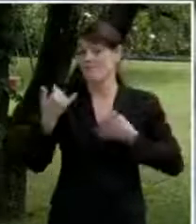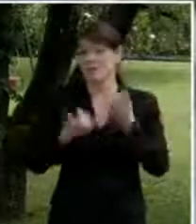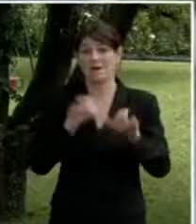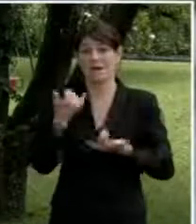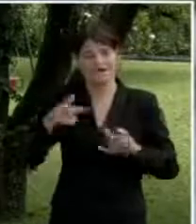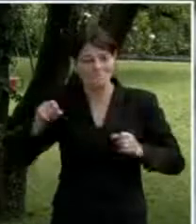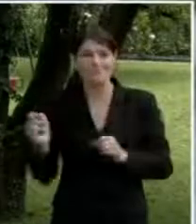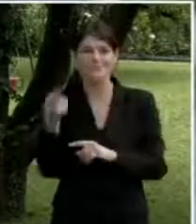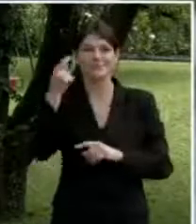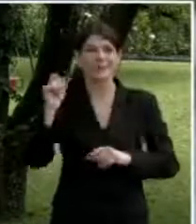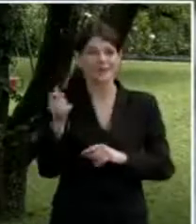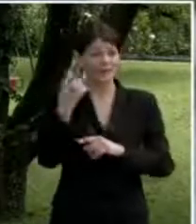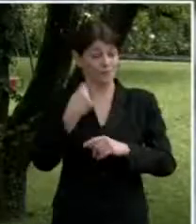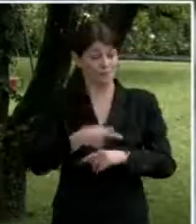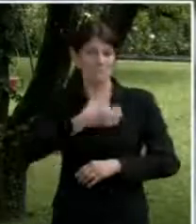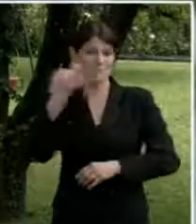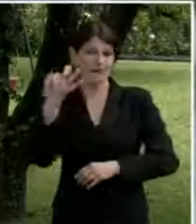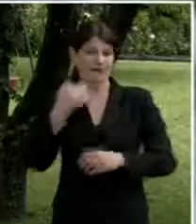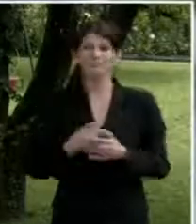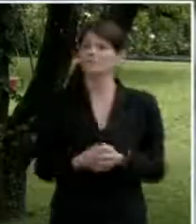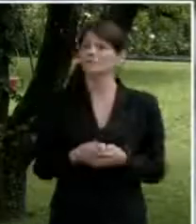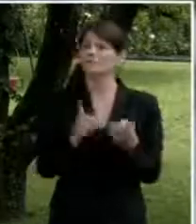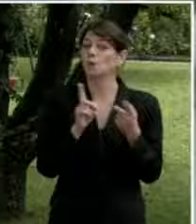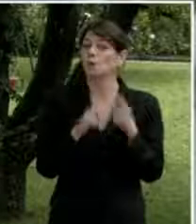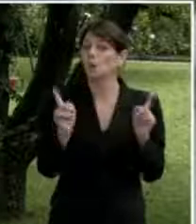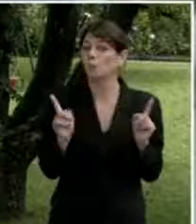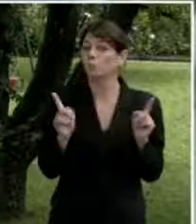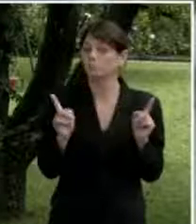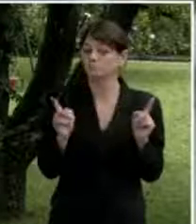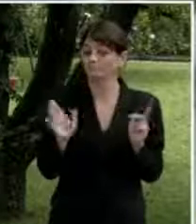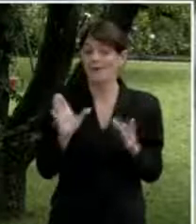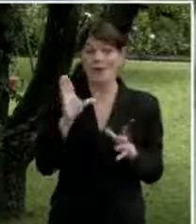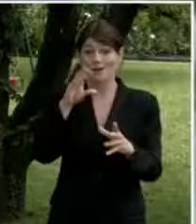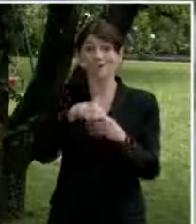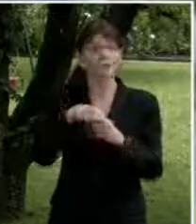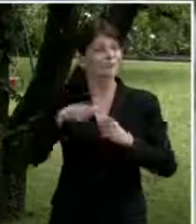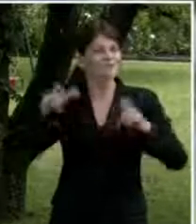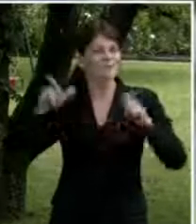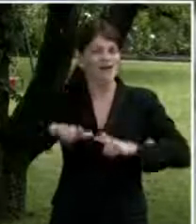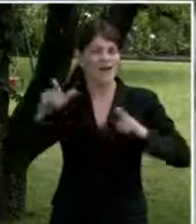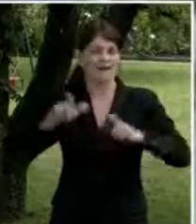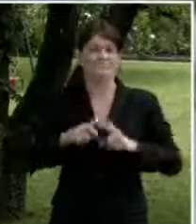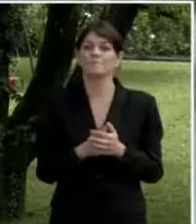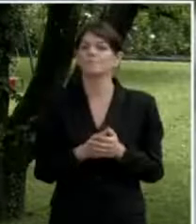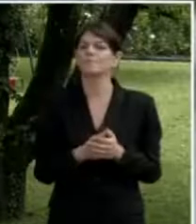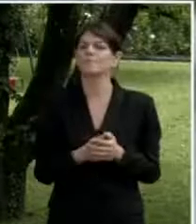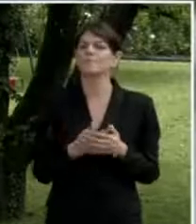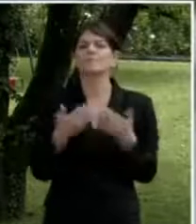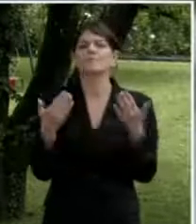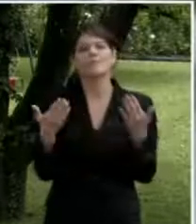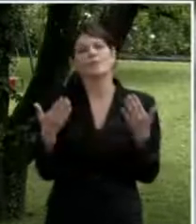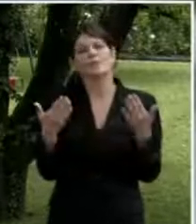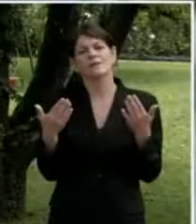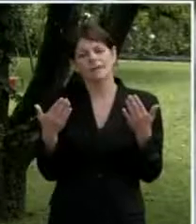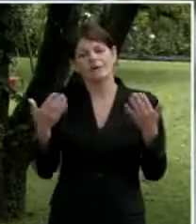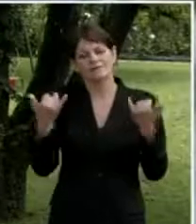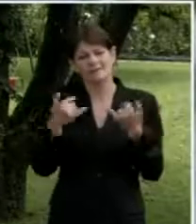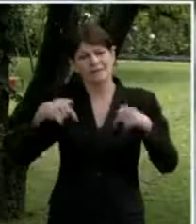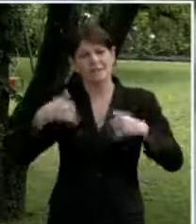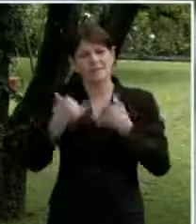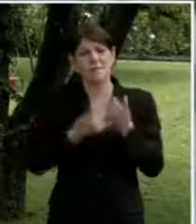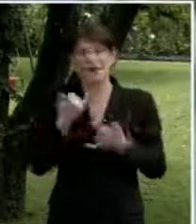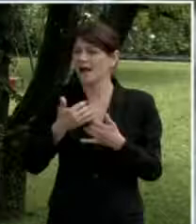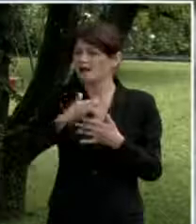die Höhepunkte des Tages und die Bestandteile der Feierlichkeiten. Denn wir in diesem Jahr